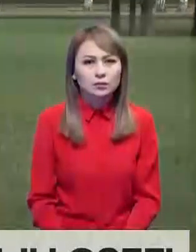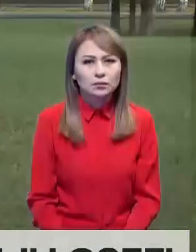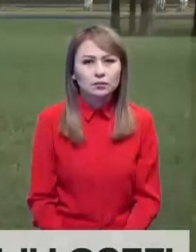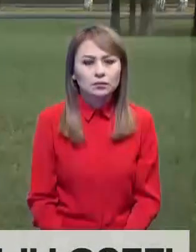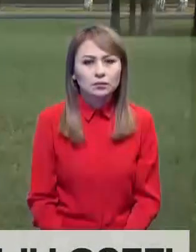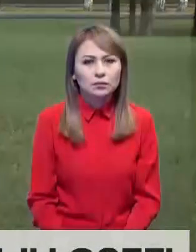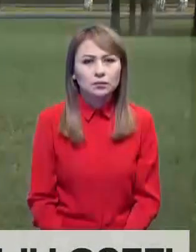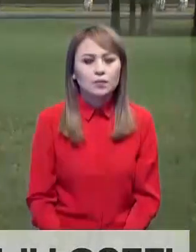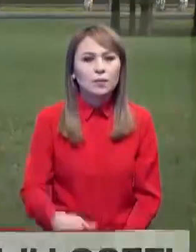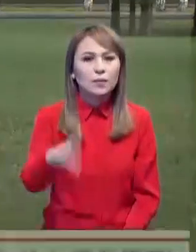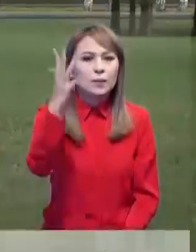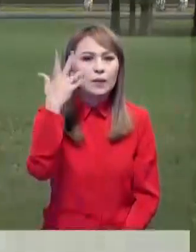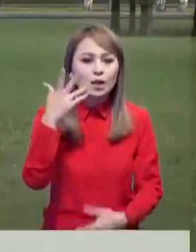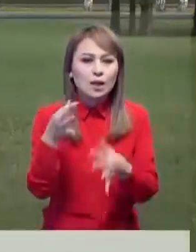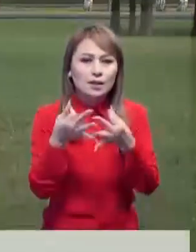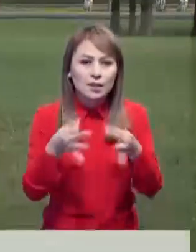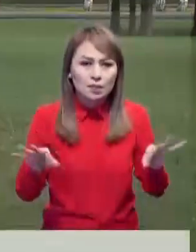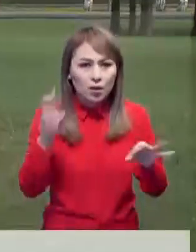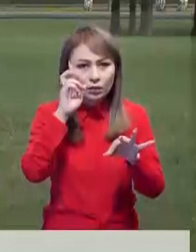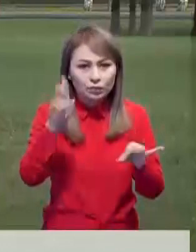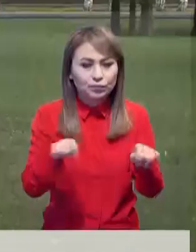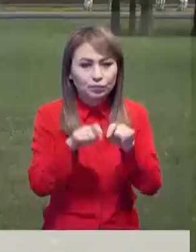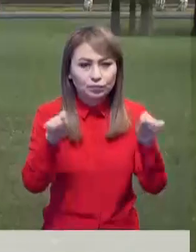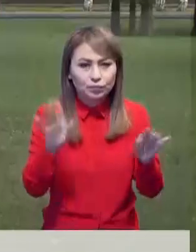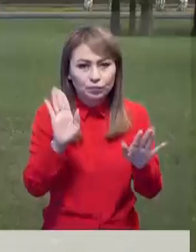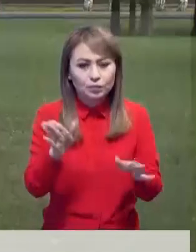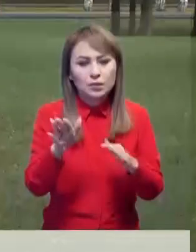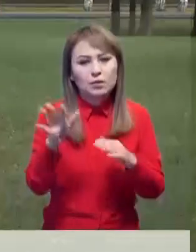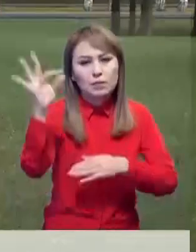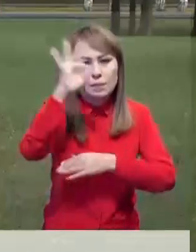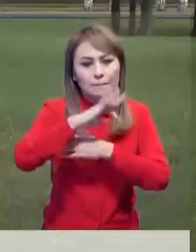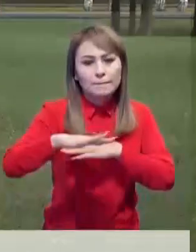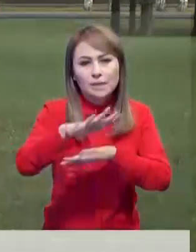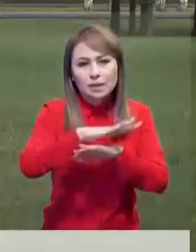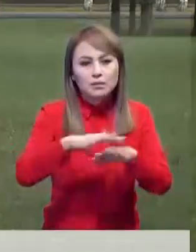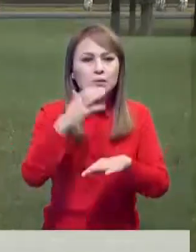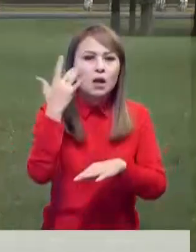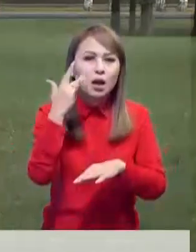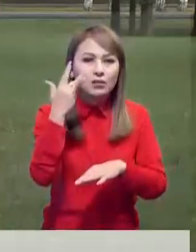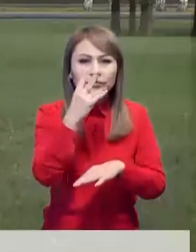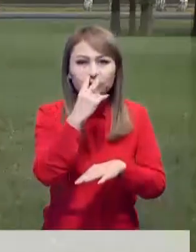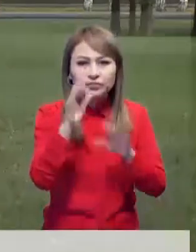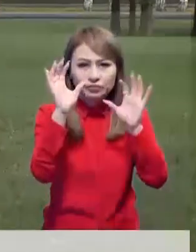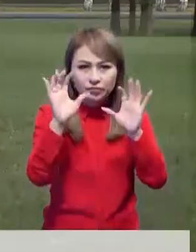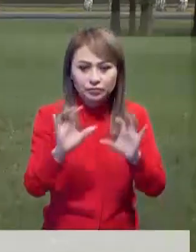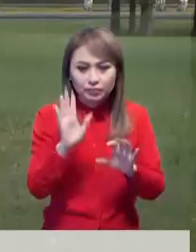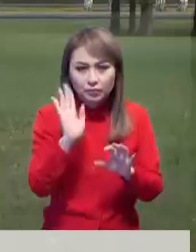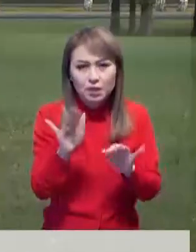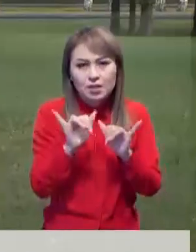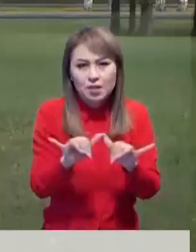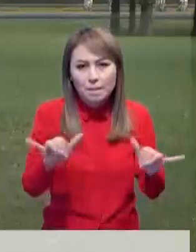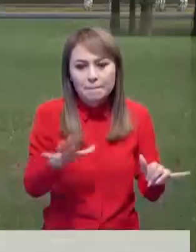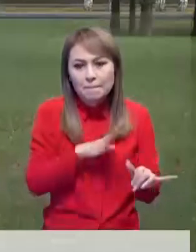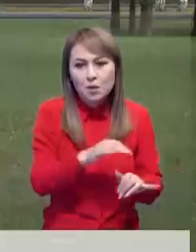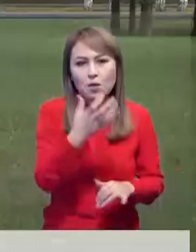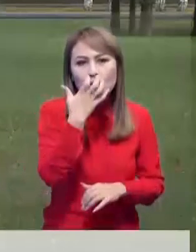Демократиялық мемлекет құрамыз дегенде біз Батыс Еуропаның ақыштың заңдарын қараймыз. Сонымен қатар мүмкін дамыған мысалы